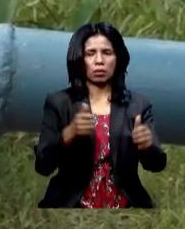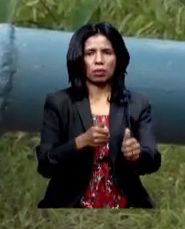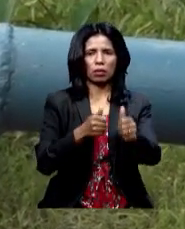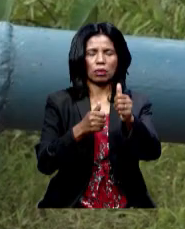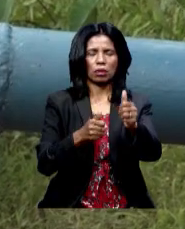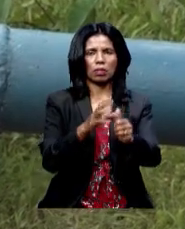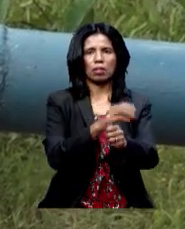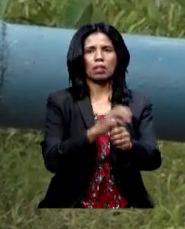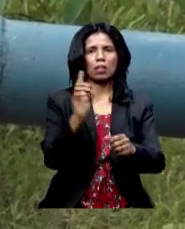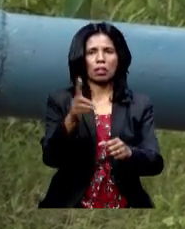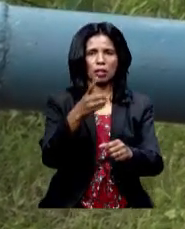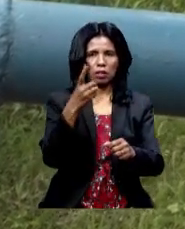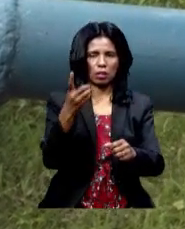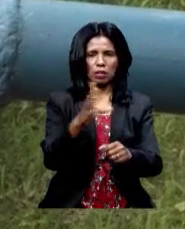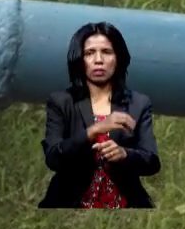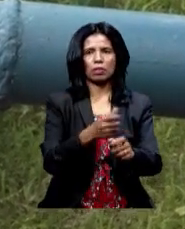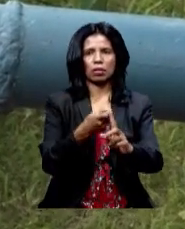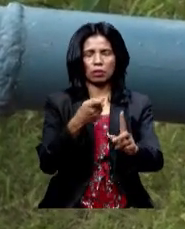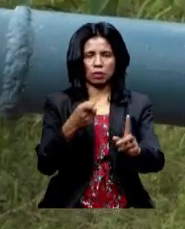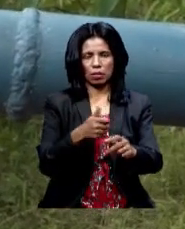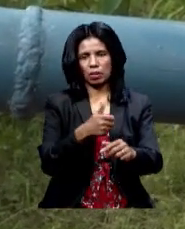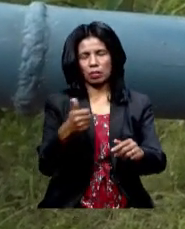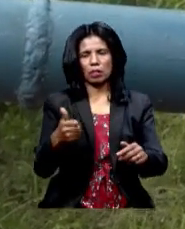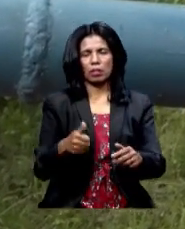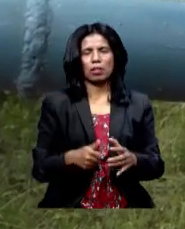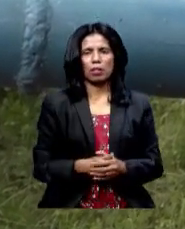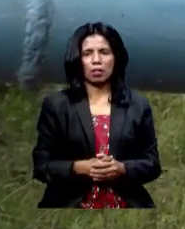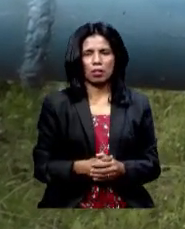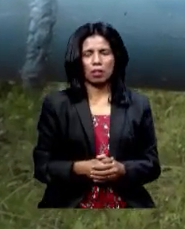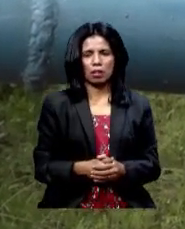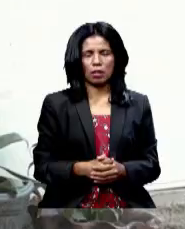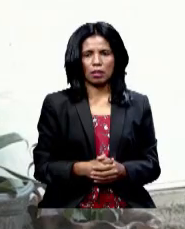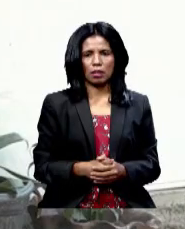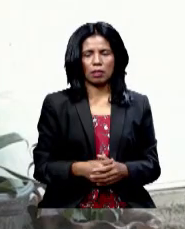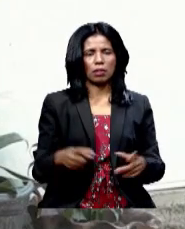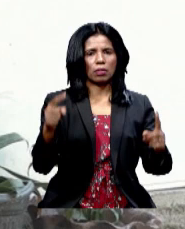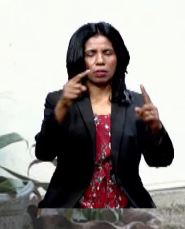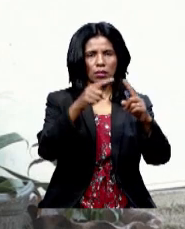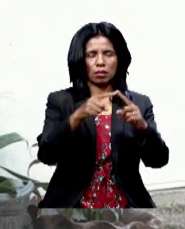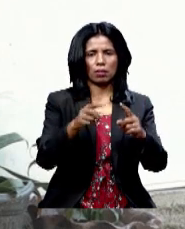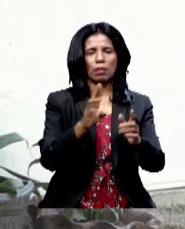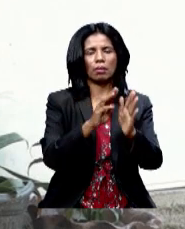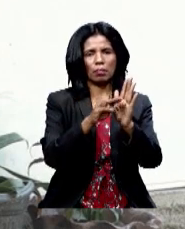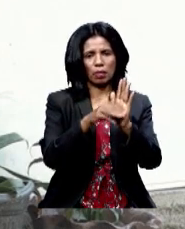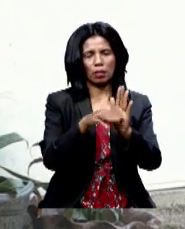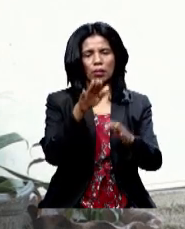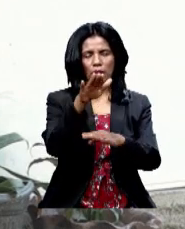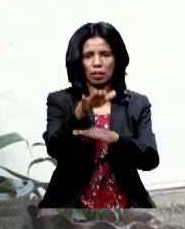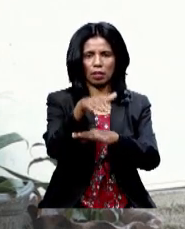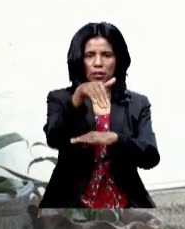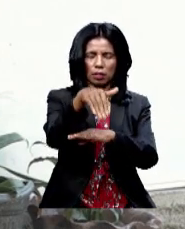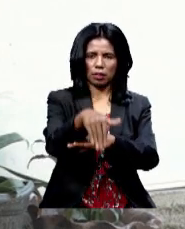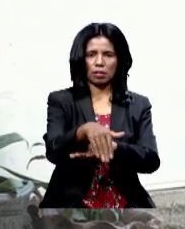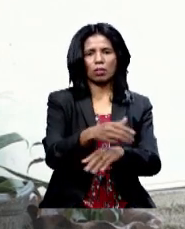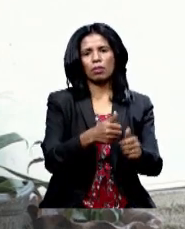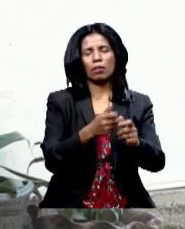karak dader sang iha parte sori mota klarang bafale to meu dia ba fal parte sorin tu crua mai fal